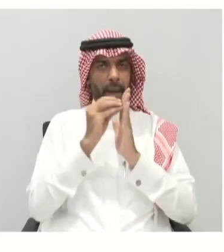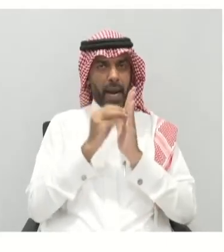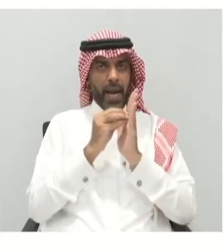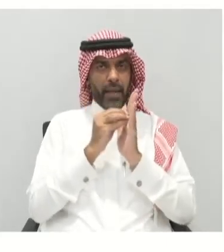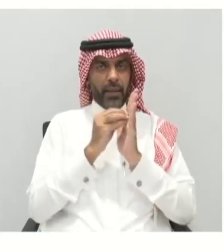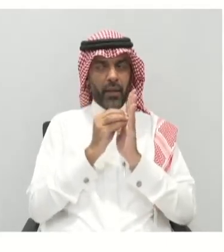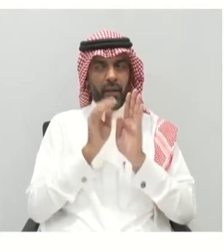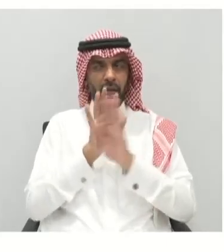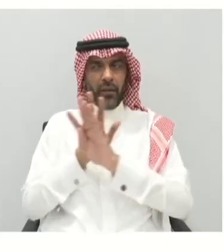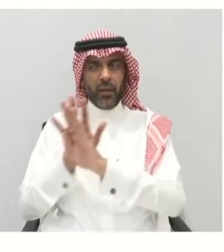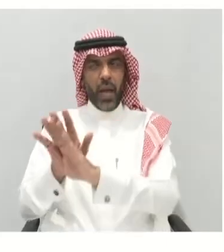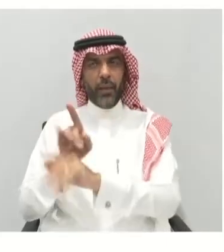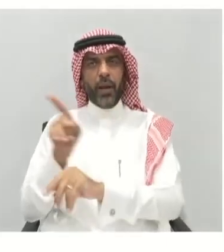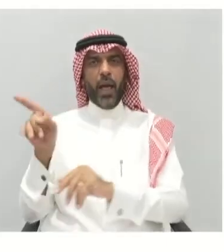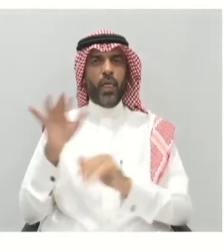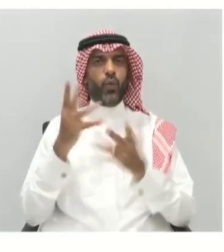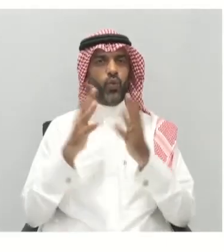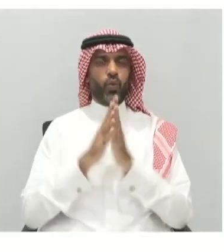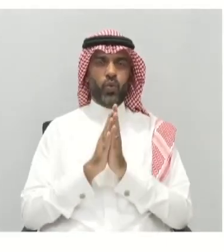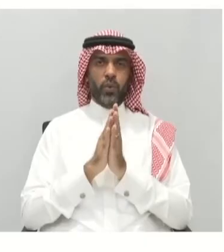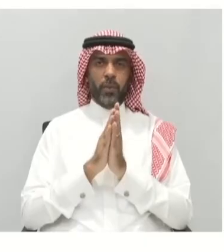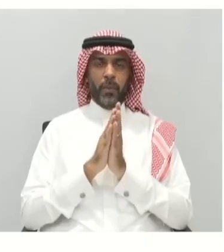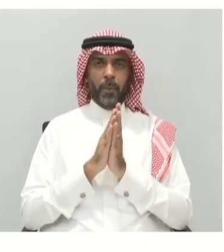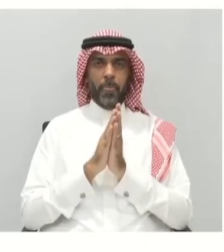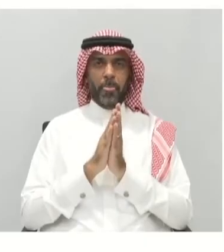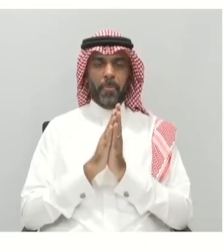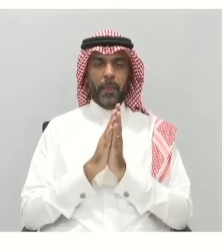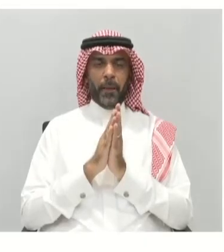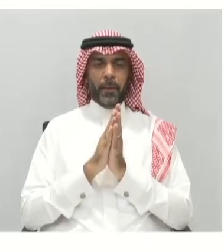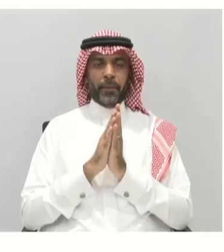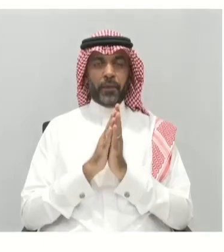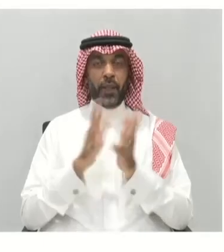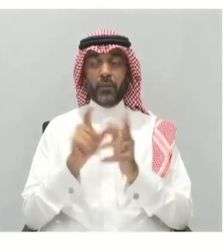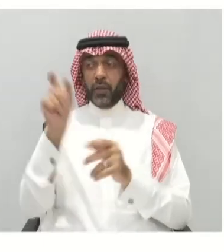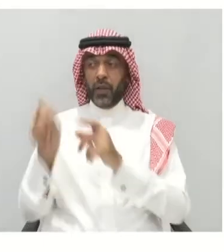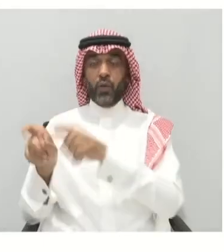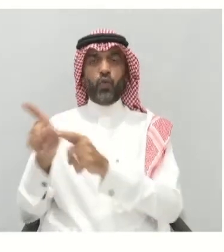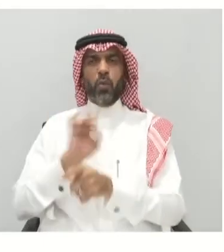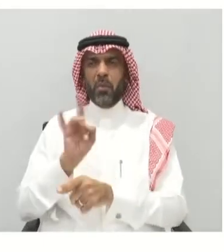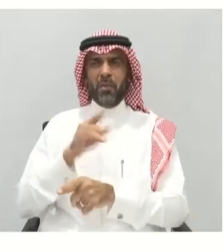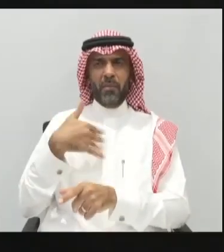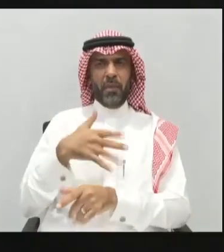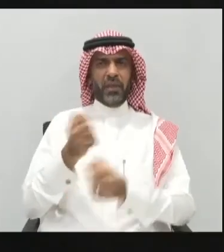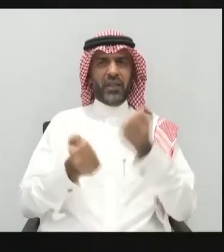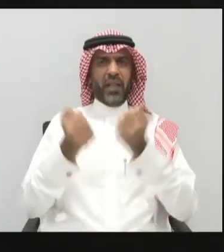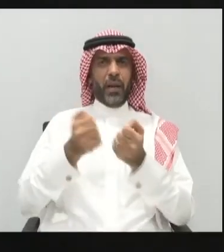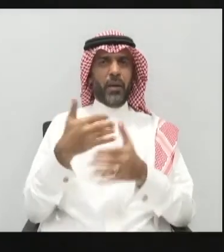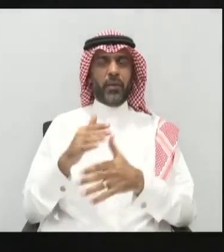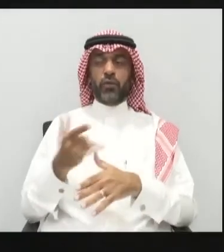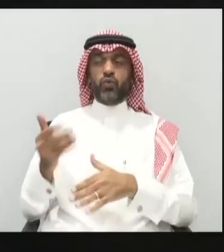لهذا الادعاء طب انت ان تقول انك لا تريد القياده طيب ما هي لماذا